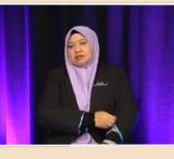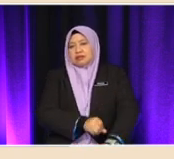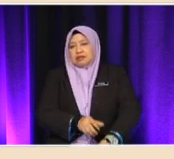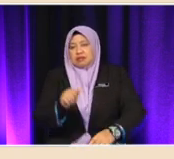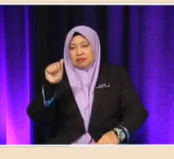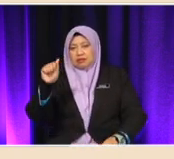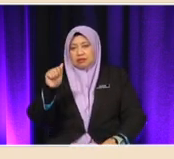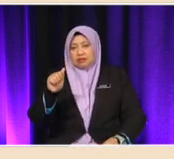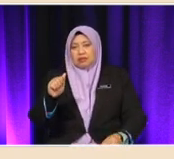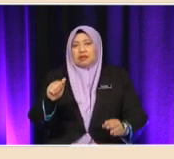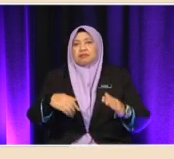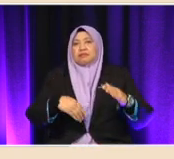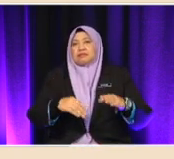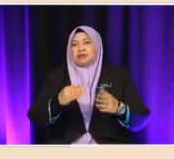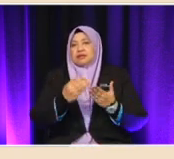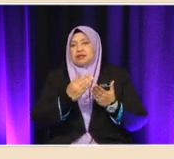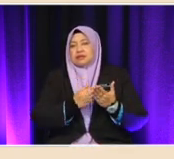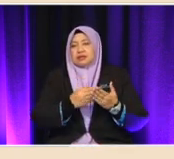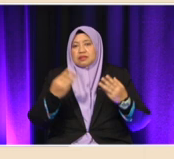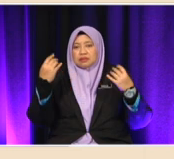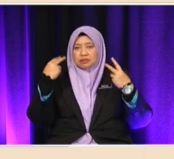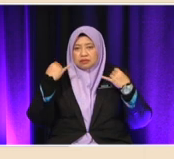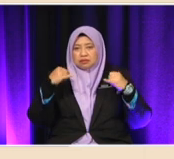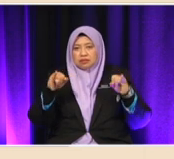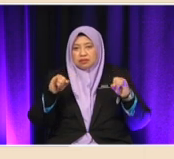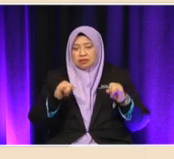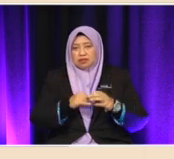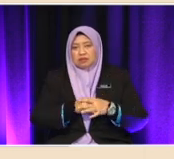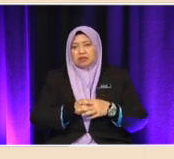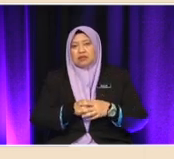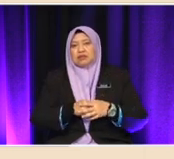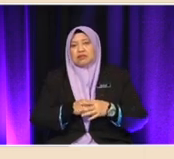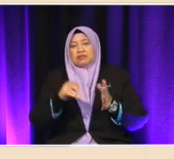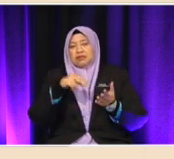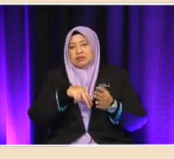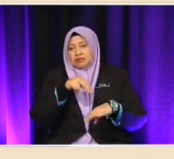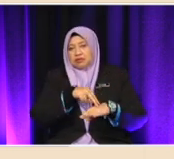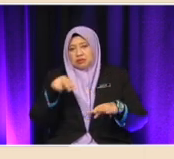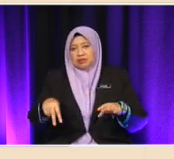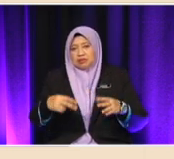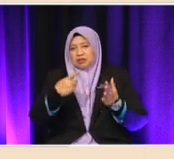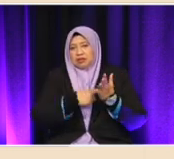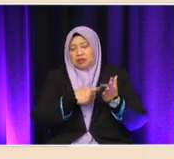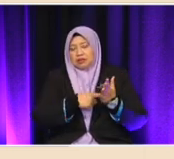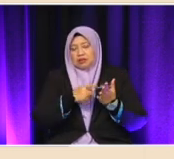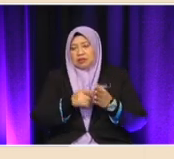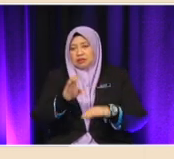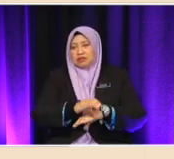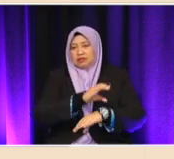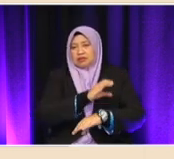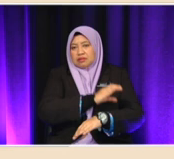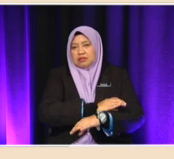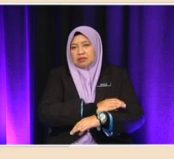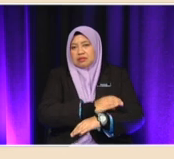peningkatan jualan Cukai penurunan harga komputer C kekurangan